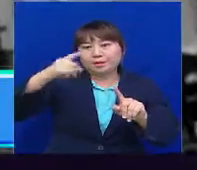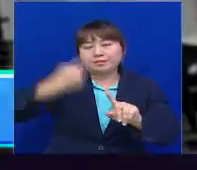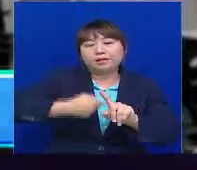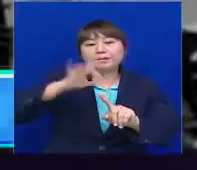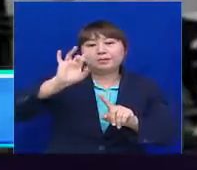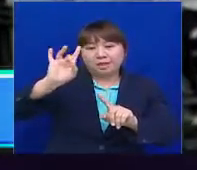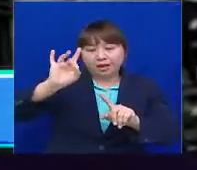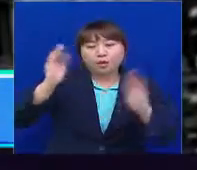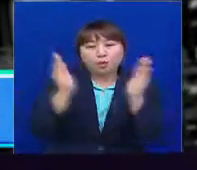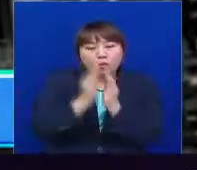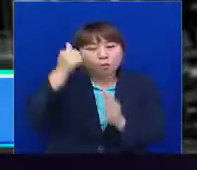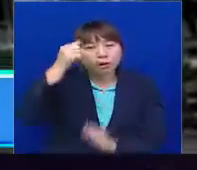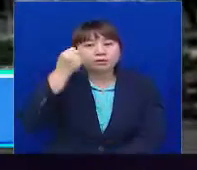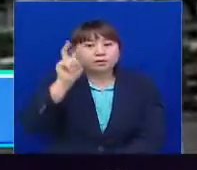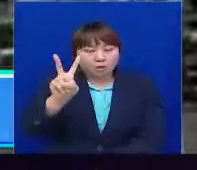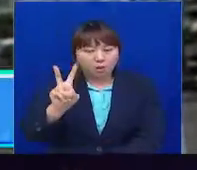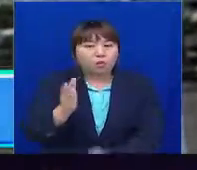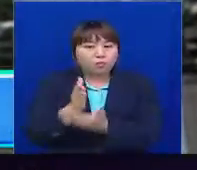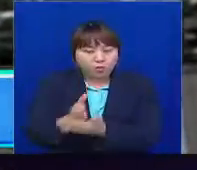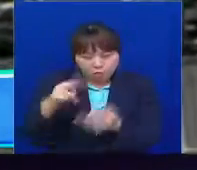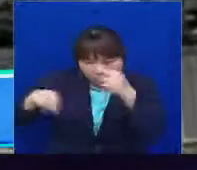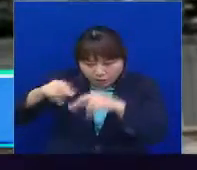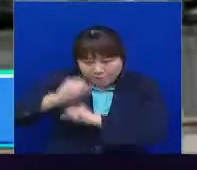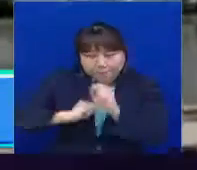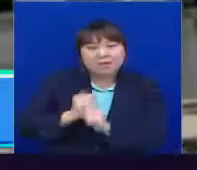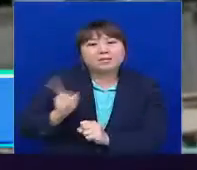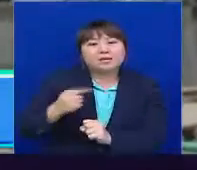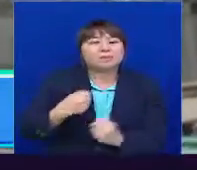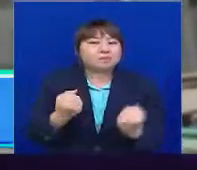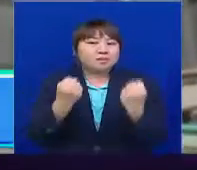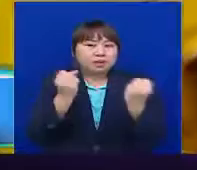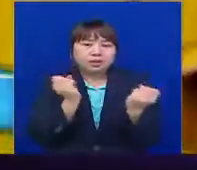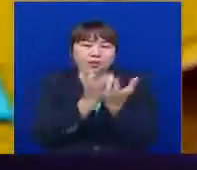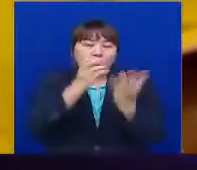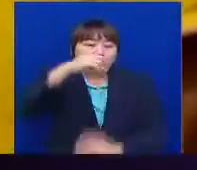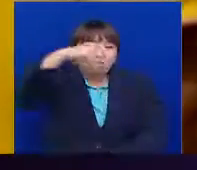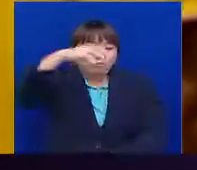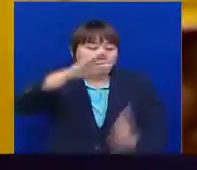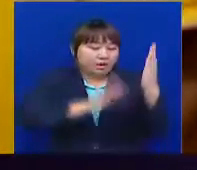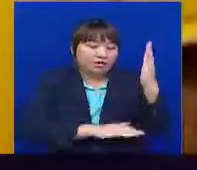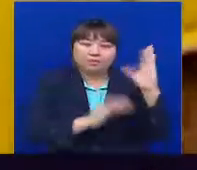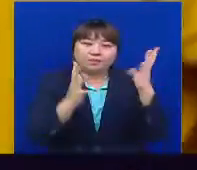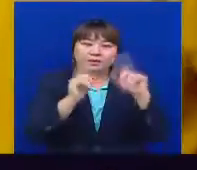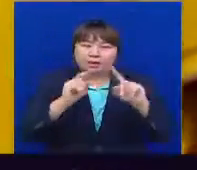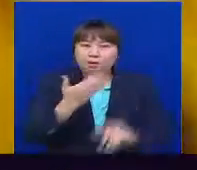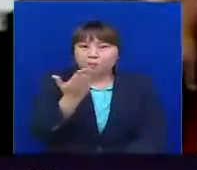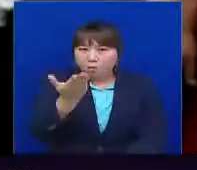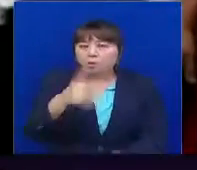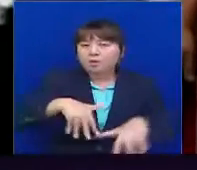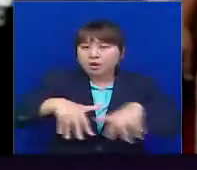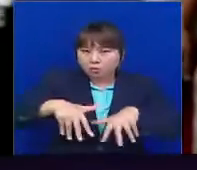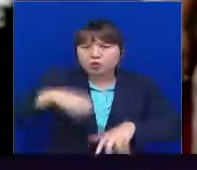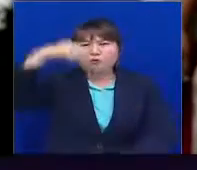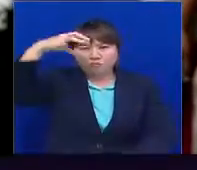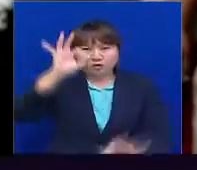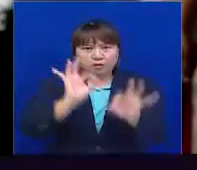าคมรวม12วันเพื่อบำรุงรักษาประจำปีมั่นใจไม่กระทบการใช้ไฟฟ้าในภาคใต้แต่ขอความร่วมมือประชาชนให้ใช้ไฟ